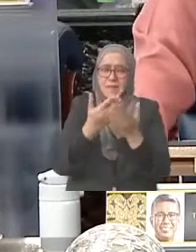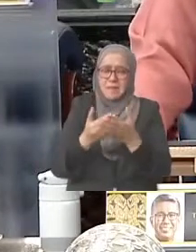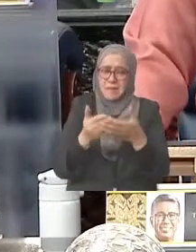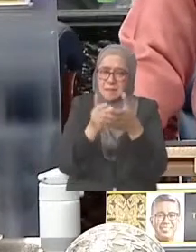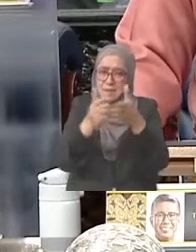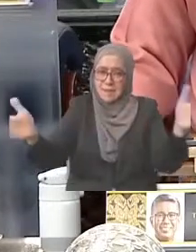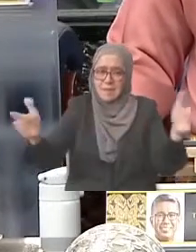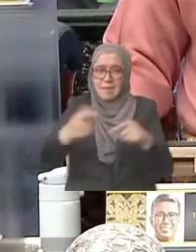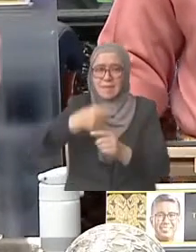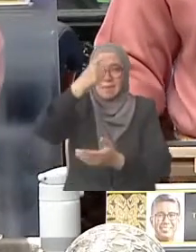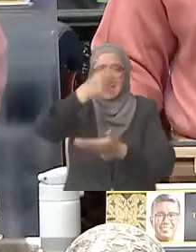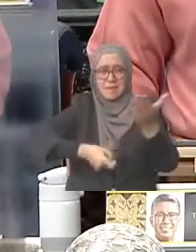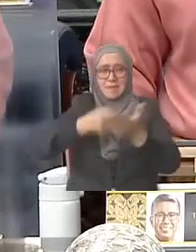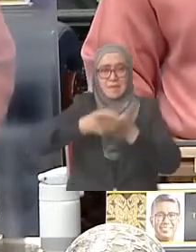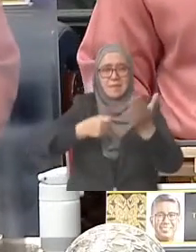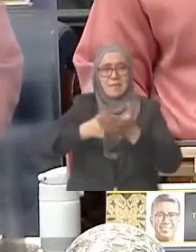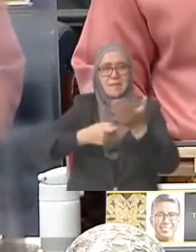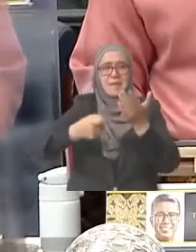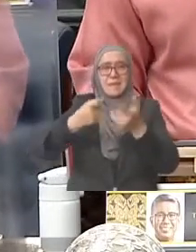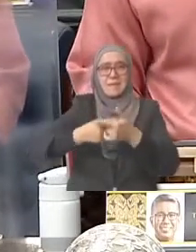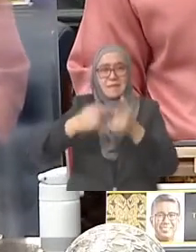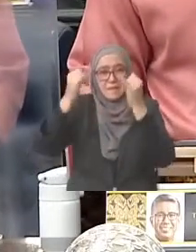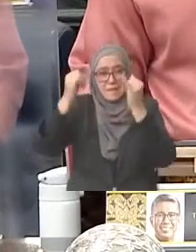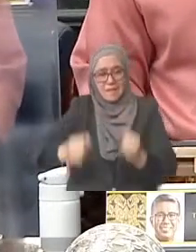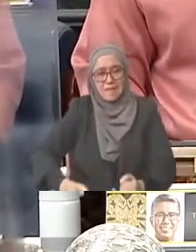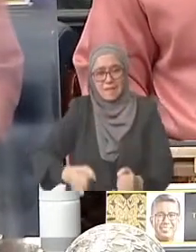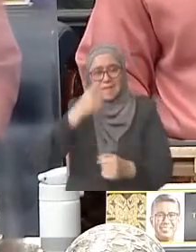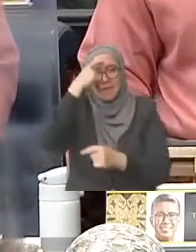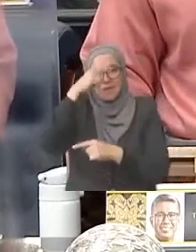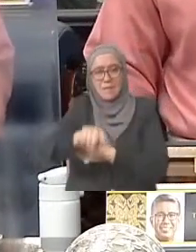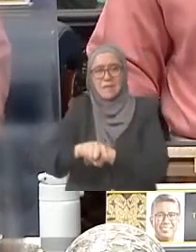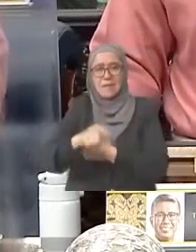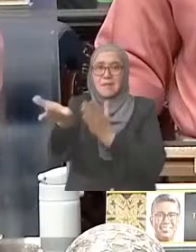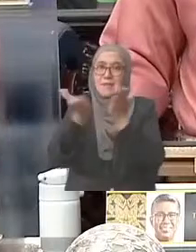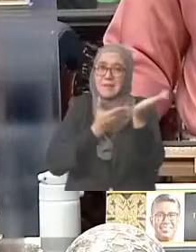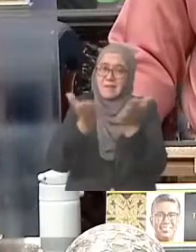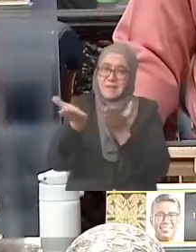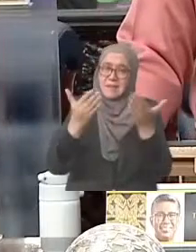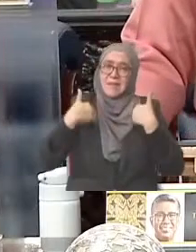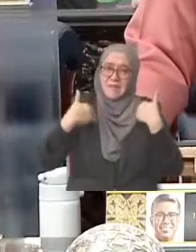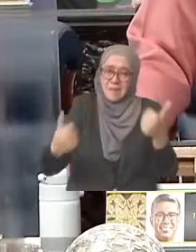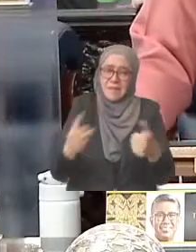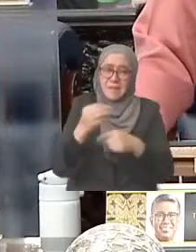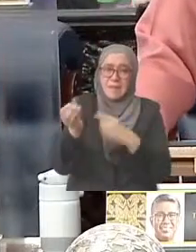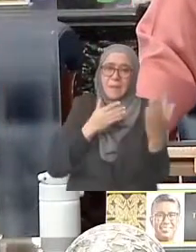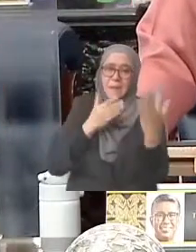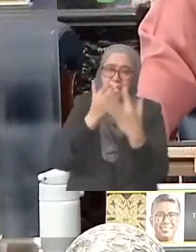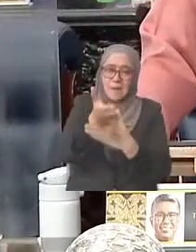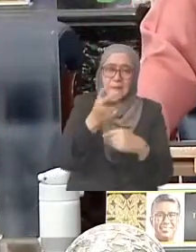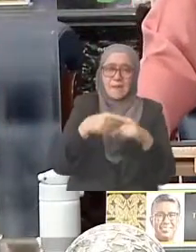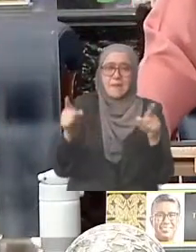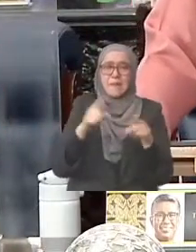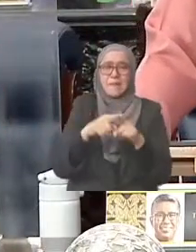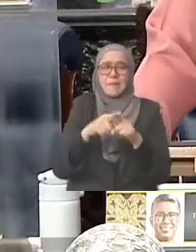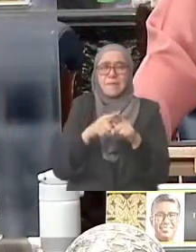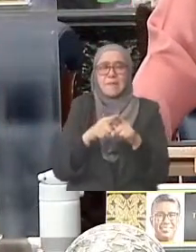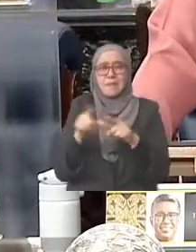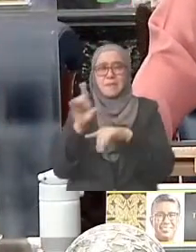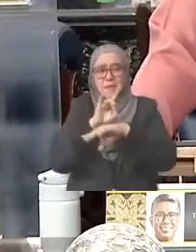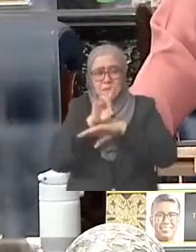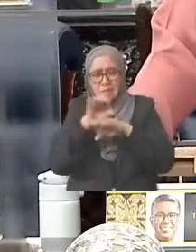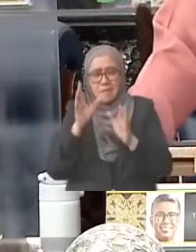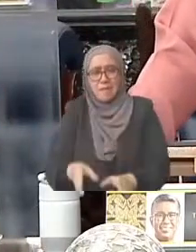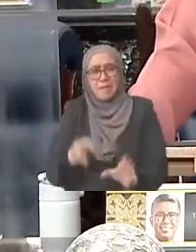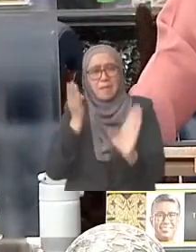bagi perbelanjaan pemeriksaan kesehatan meliputi coaster kipmart konsultasi Chaeri ahli